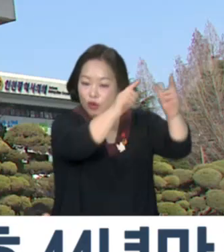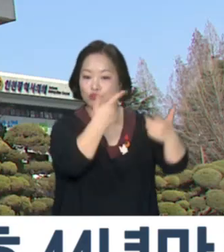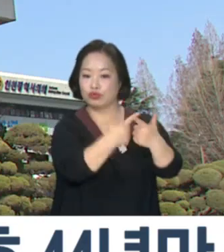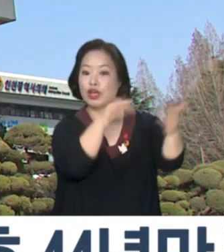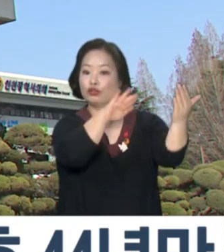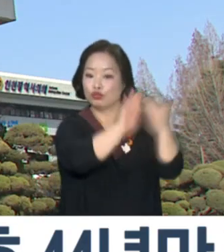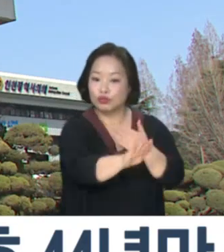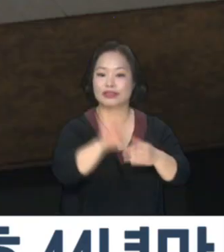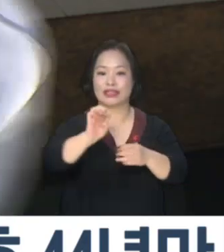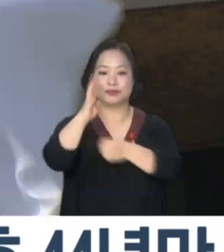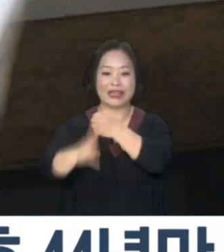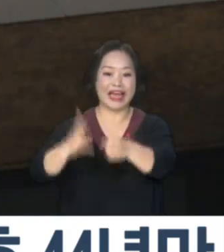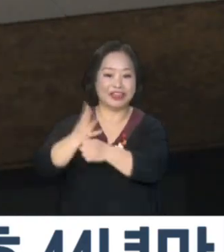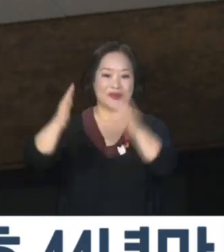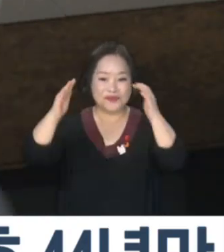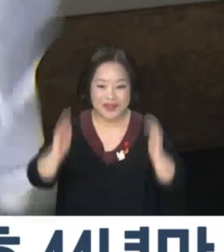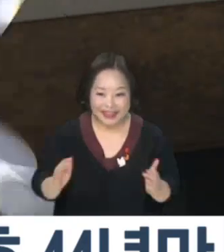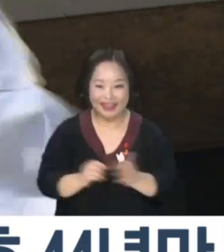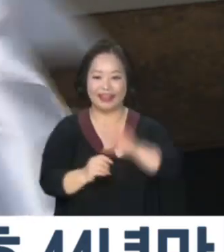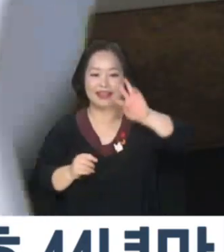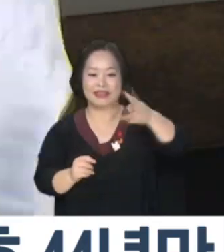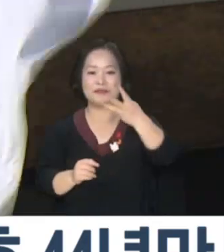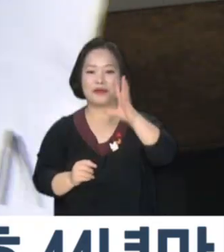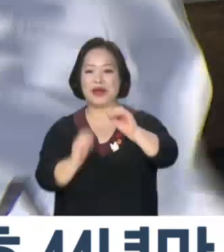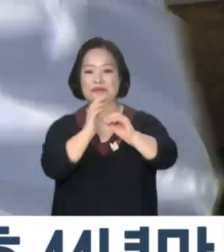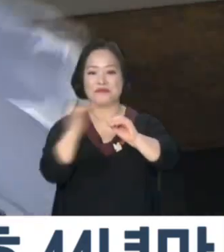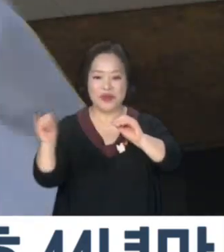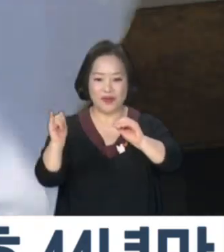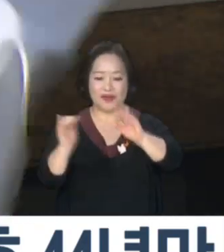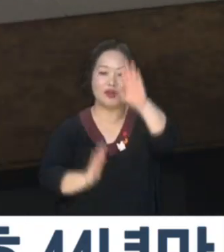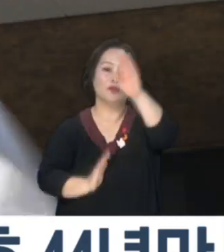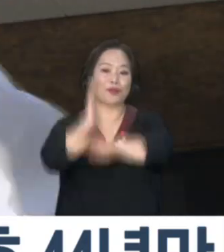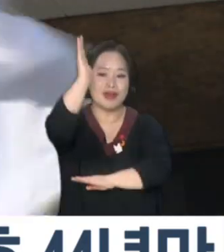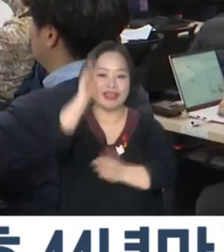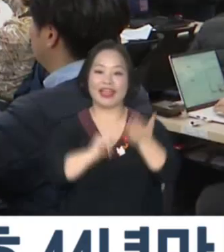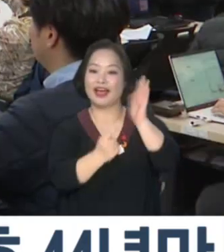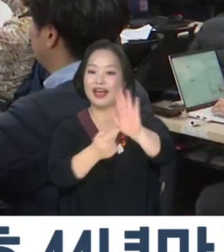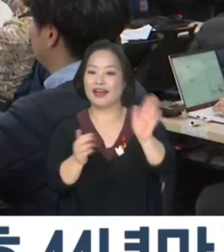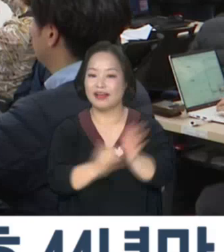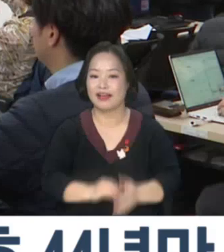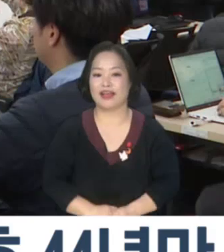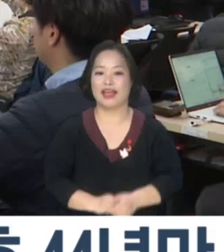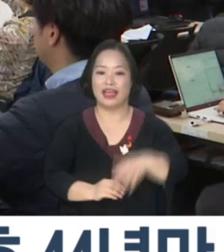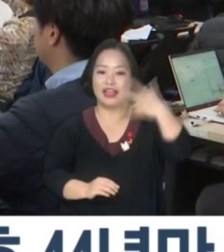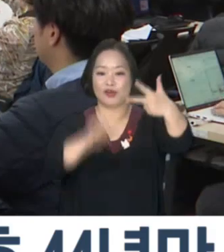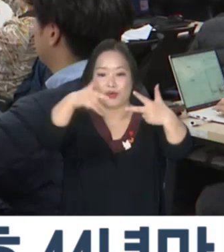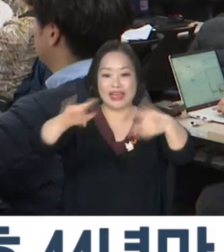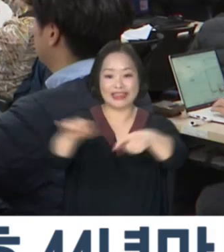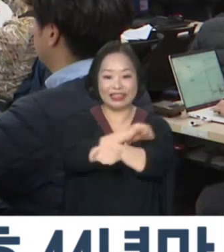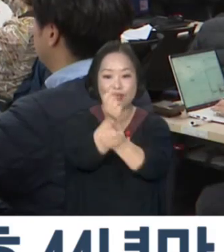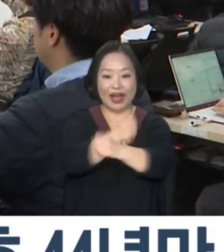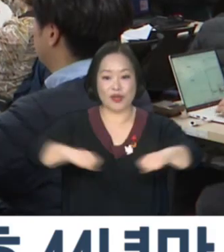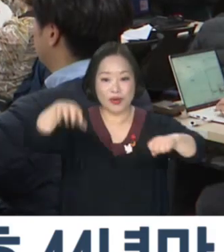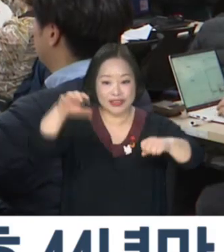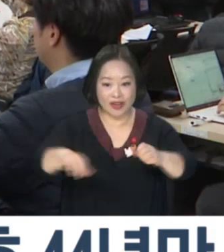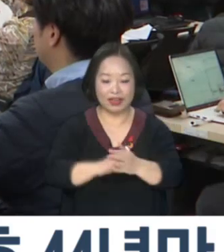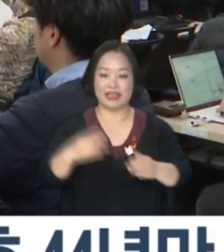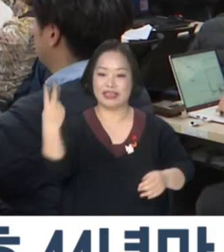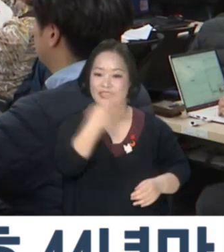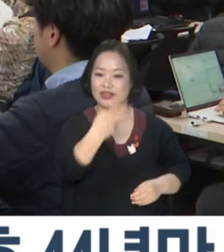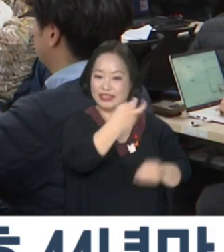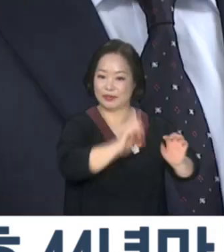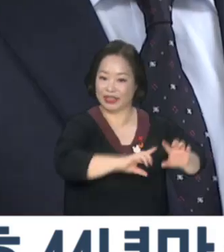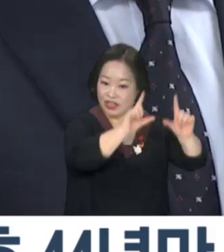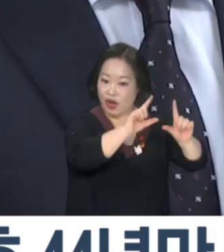44년 만에 300만 명 초과 도시로 기록됐다고 밝혔습니다 국내 일곱 개 특광역시 중 2022년 다